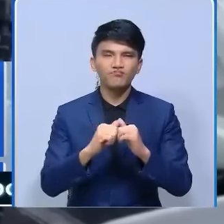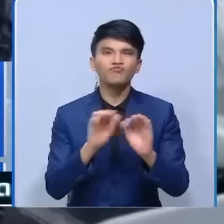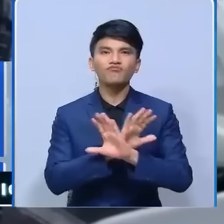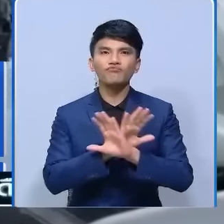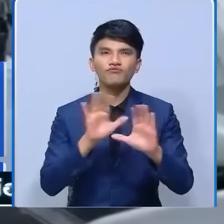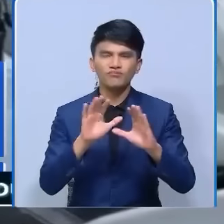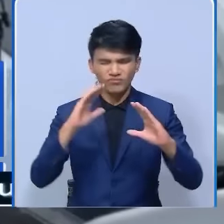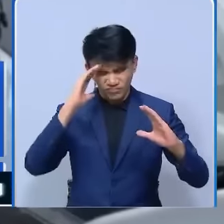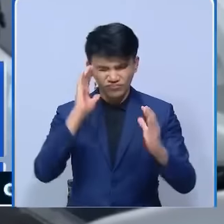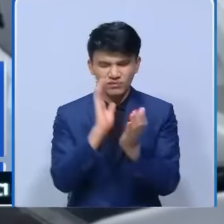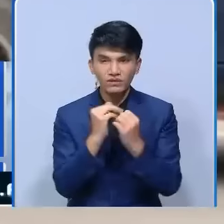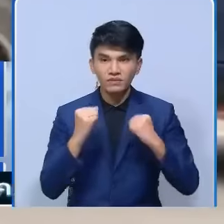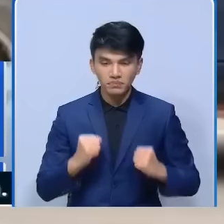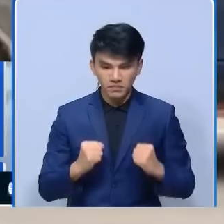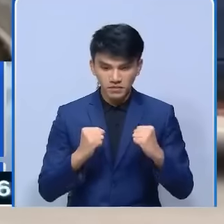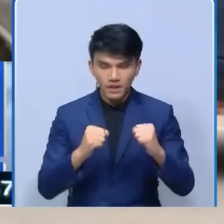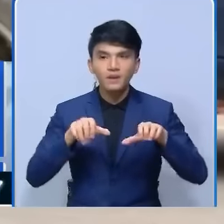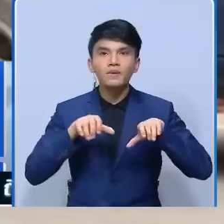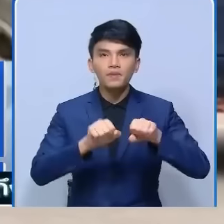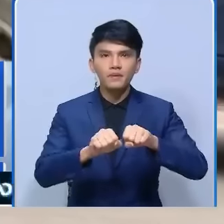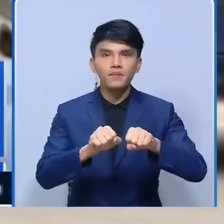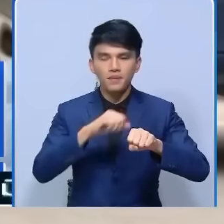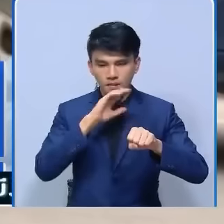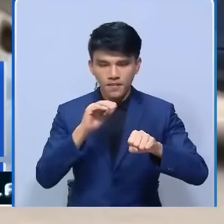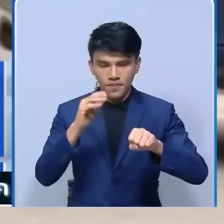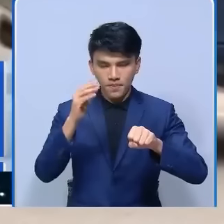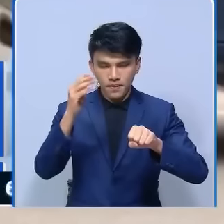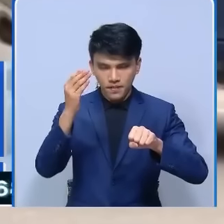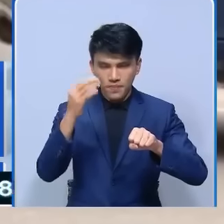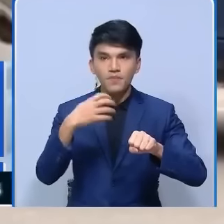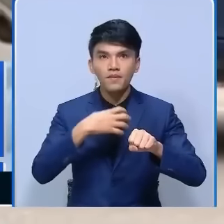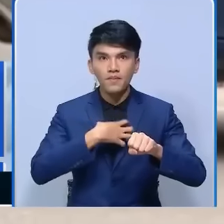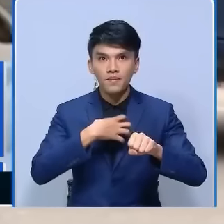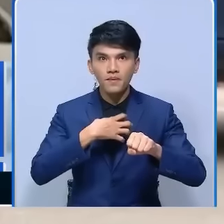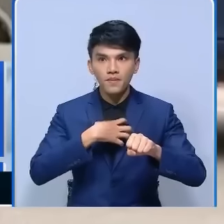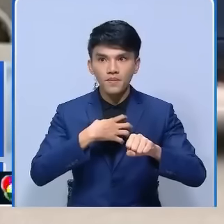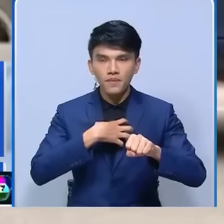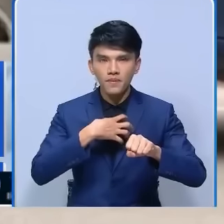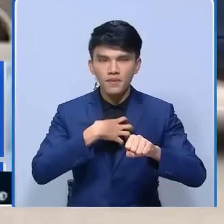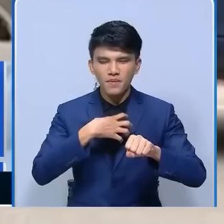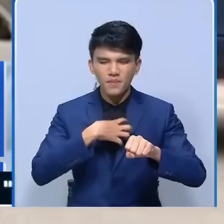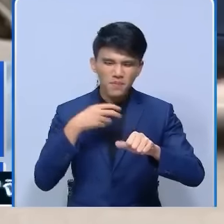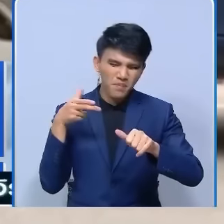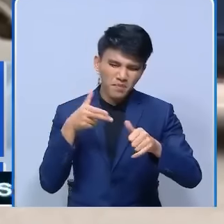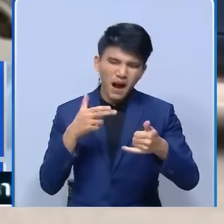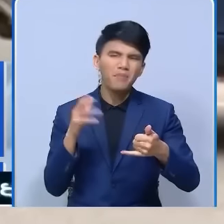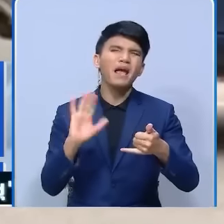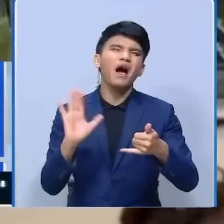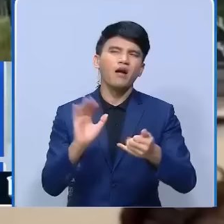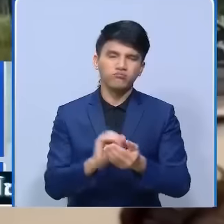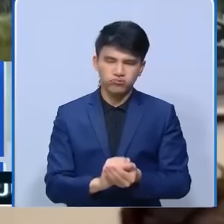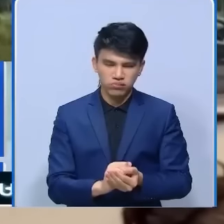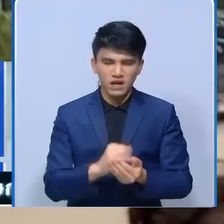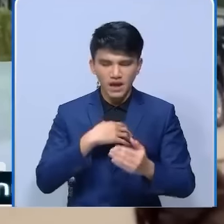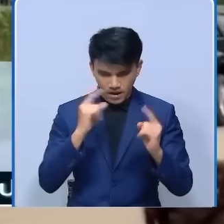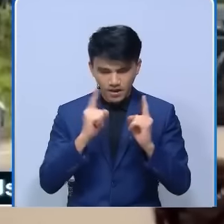กว่านี้ตำรวจเองก็พยายามที่จะจับผู้ต้องหาแบบมีชีวิตอยู่ไม่อยากมีการวิสามัน อยากจับเป็นนั่นแหละพูดอย่างนี้ถูกไหม เพราะฉะนั้นมามอบตัวเ